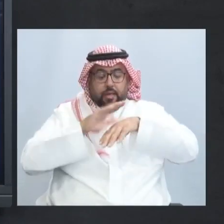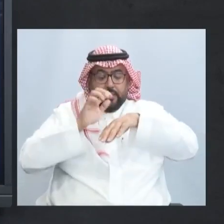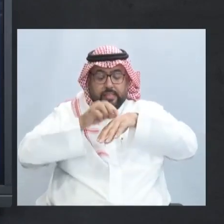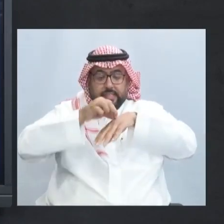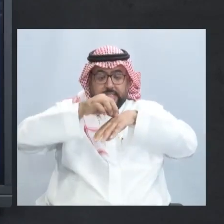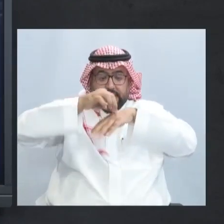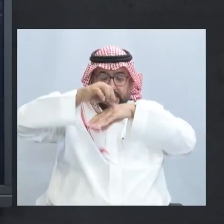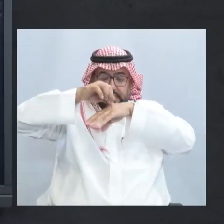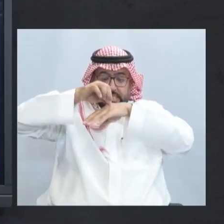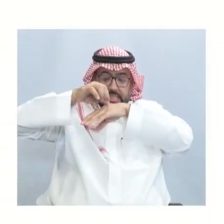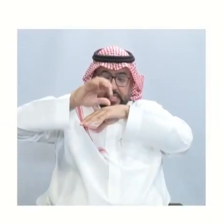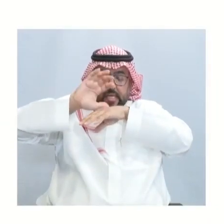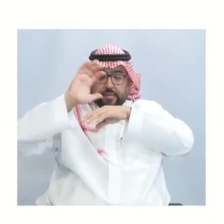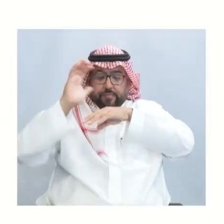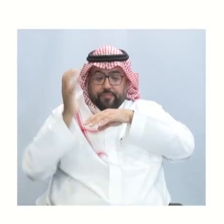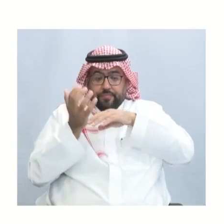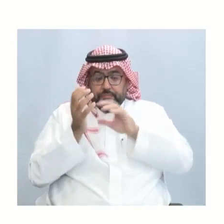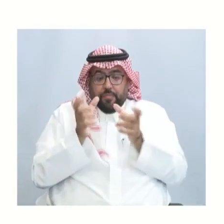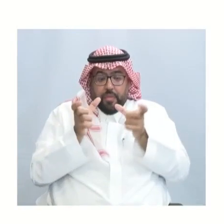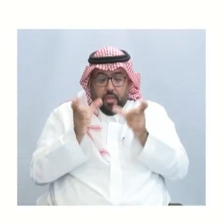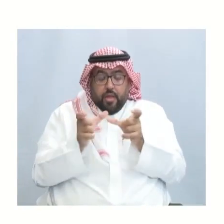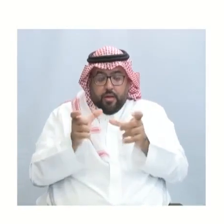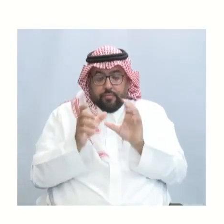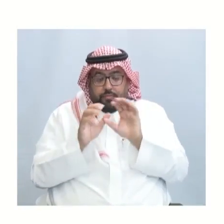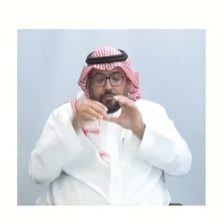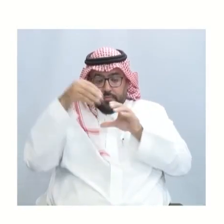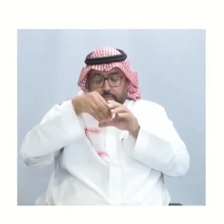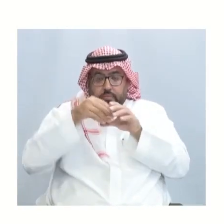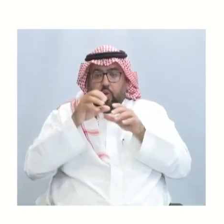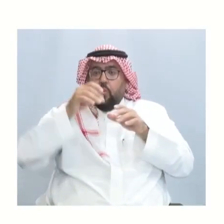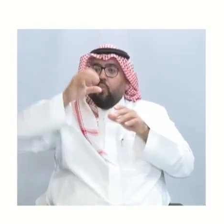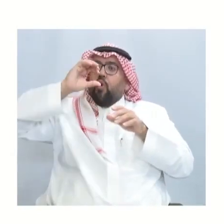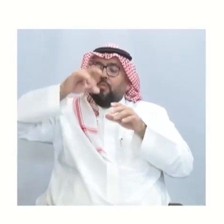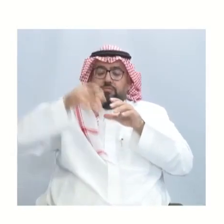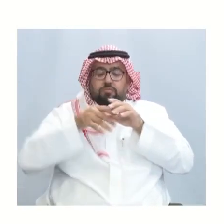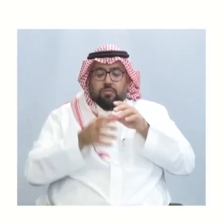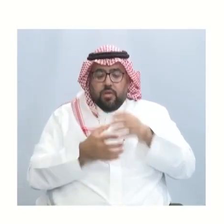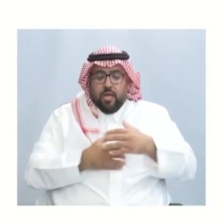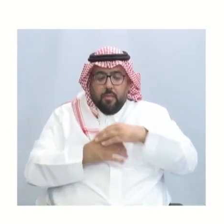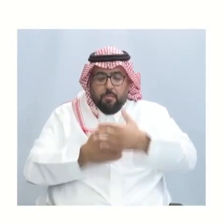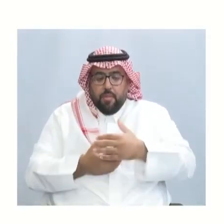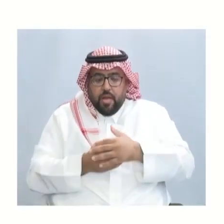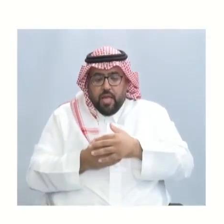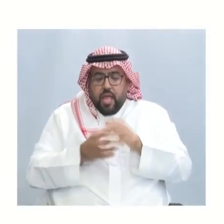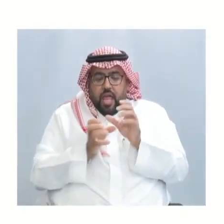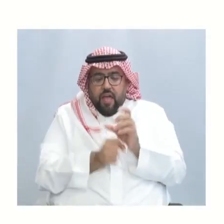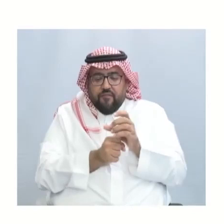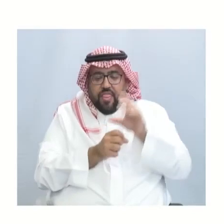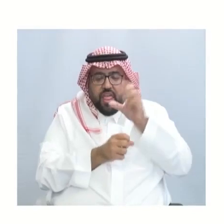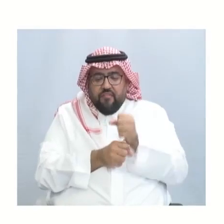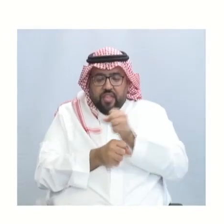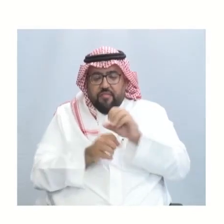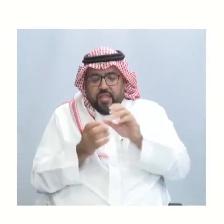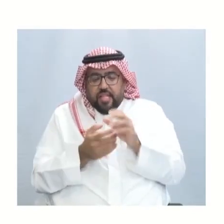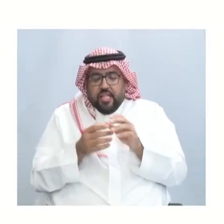بالقشره الجلديه ولها دور في حمايه السوائل الداخليه والجنين وكذلك حمايه البيضه